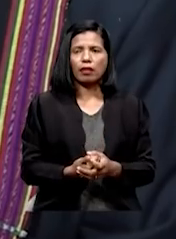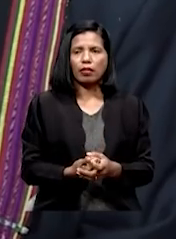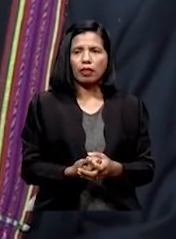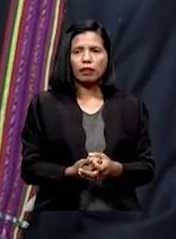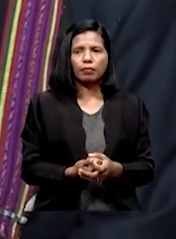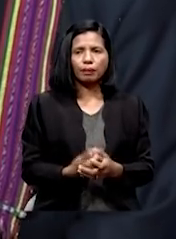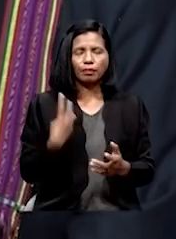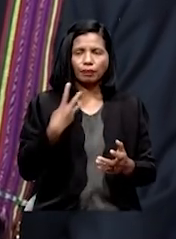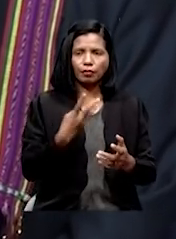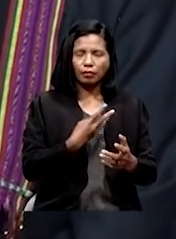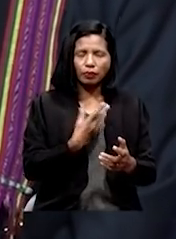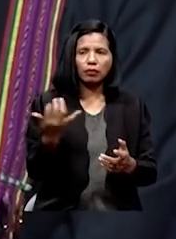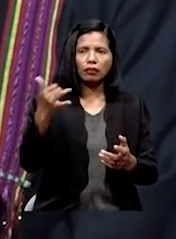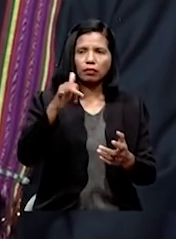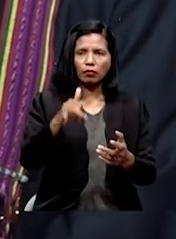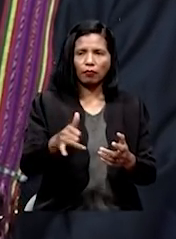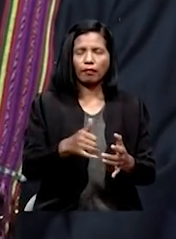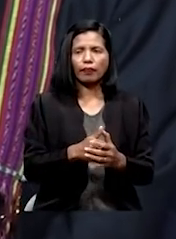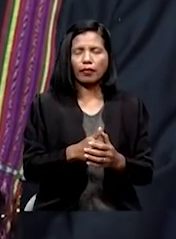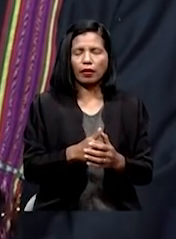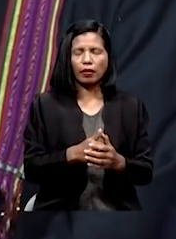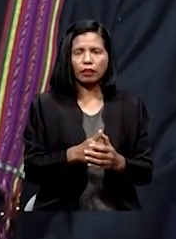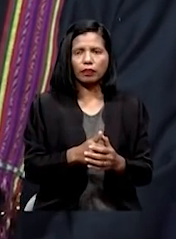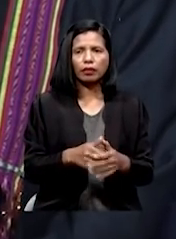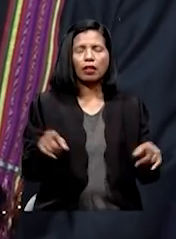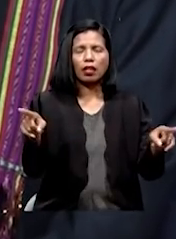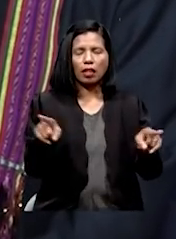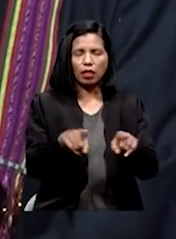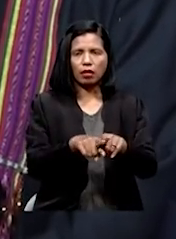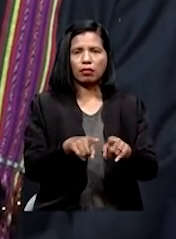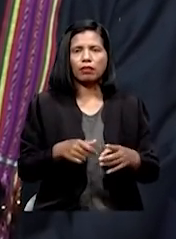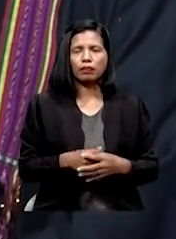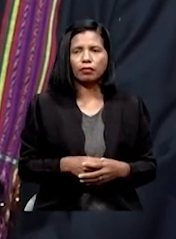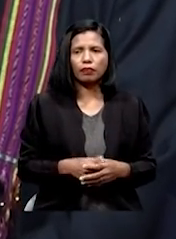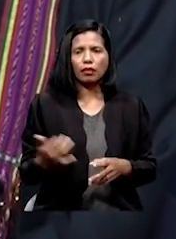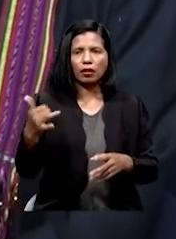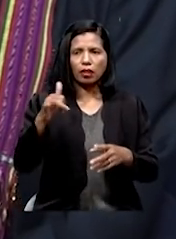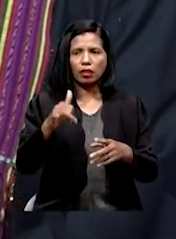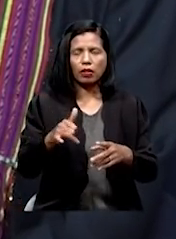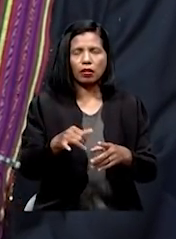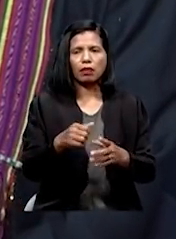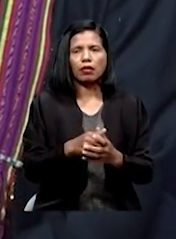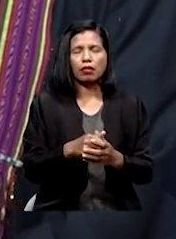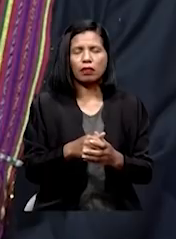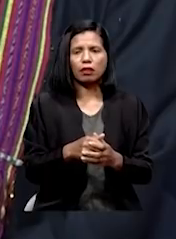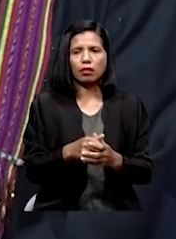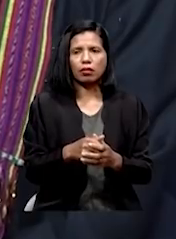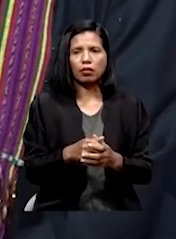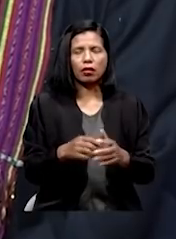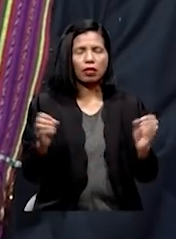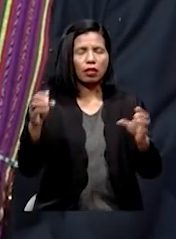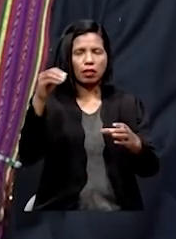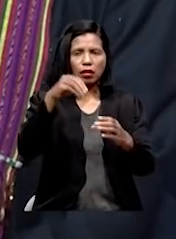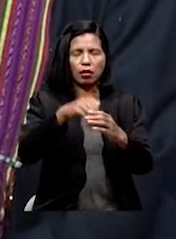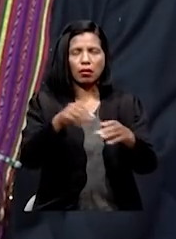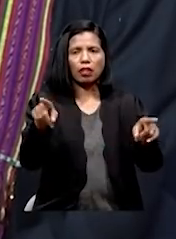Figura ne bem ka sira durante ne candidato ne hanesan mos sira ne bem pasaru balun ya balun tamatian hanen sa